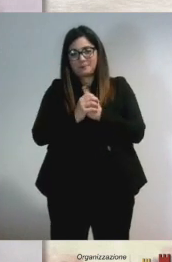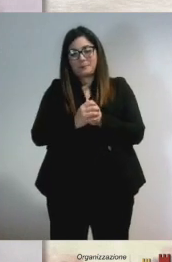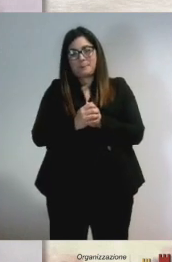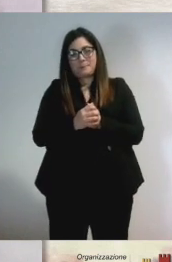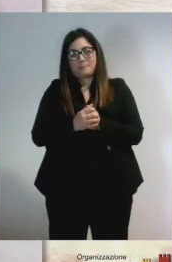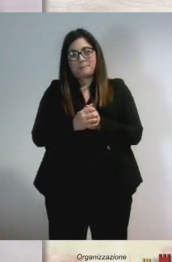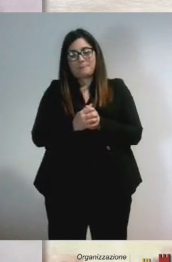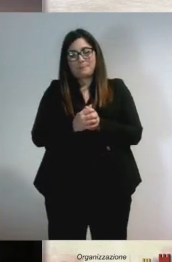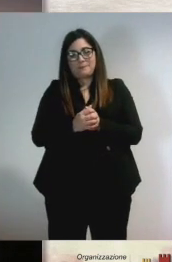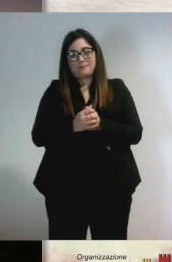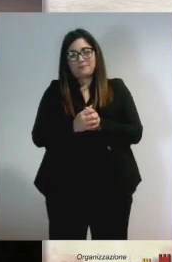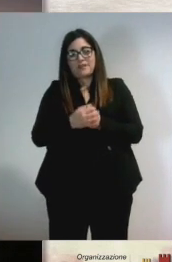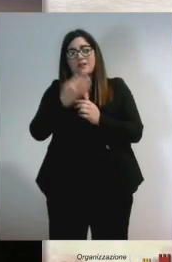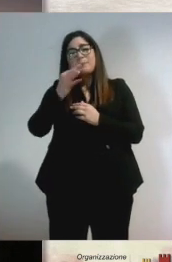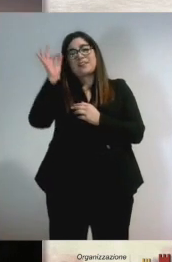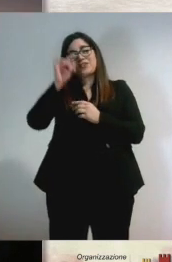soprattutto voi